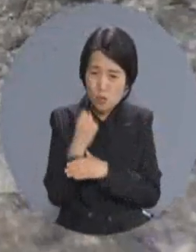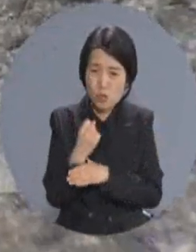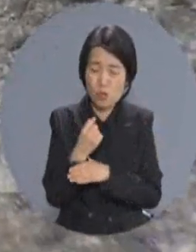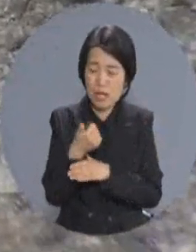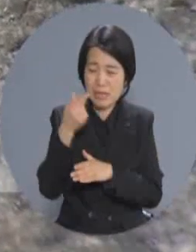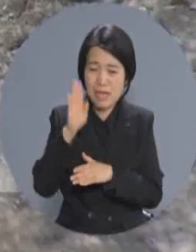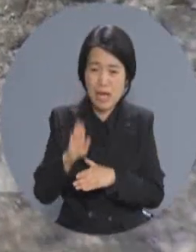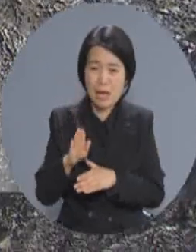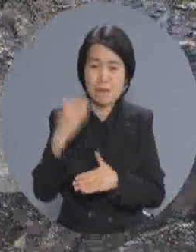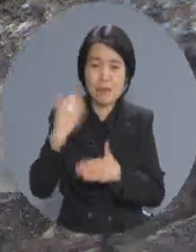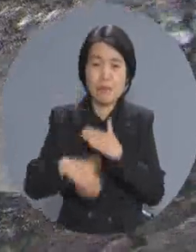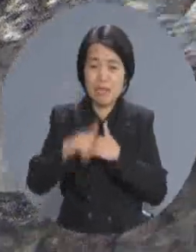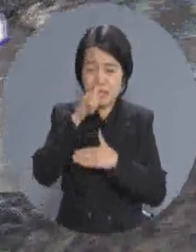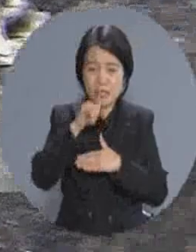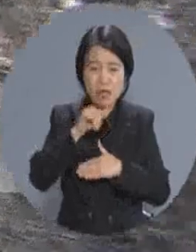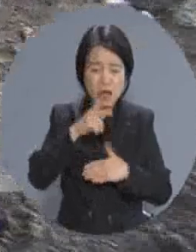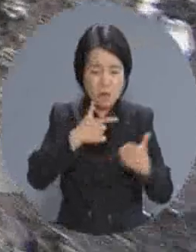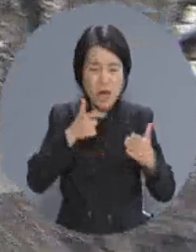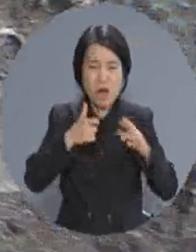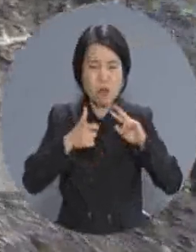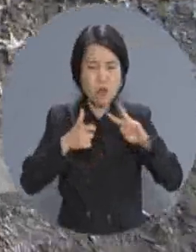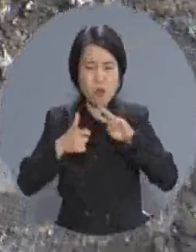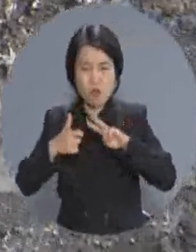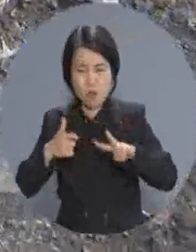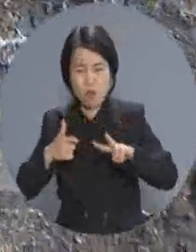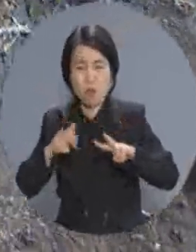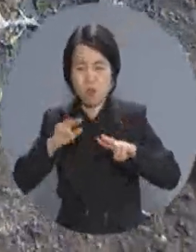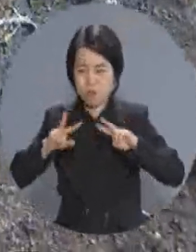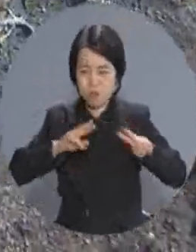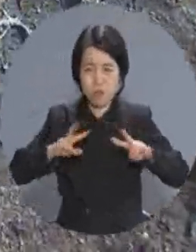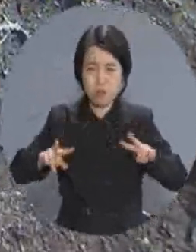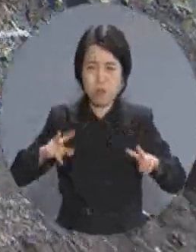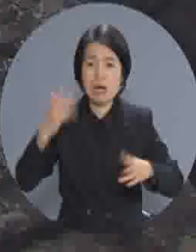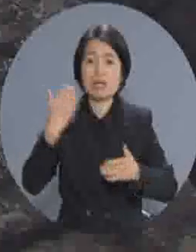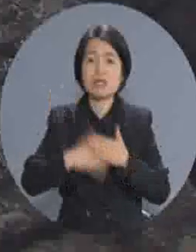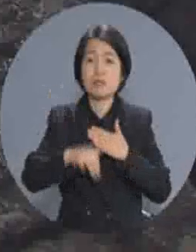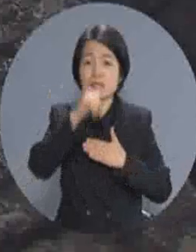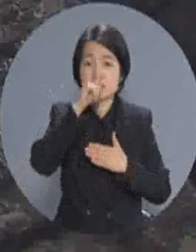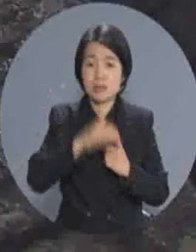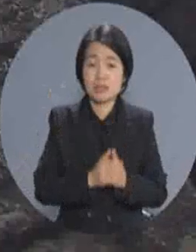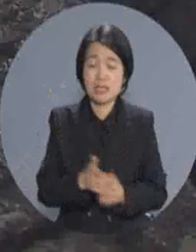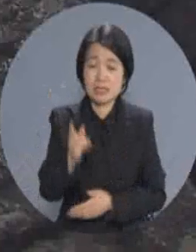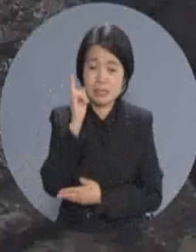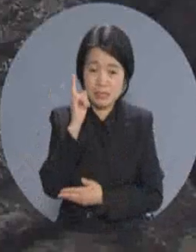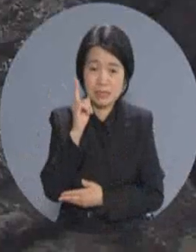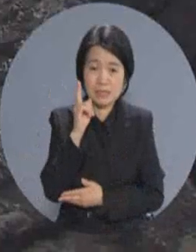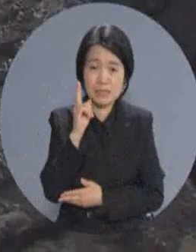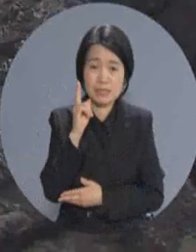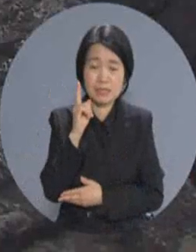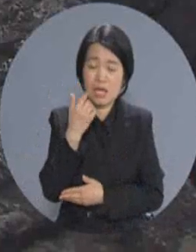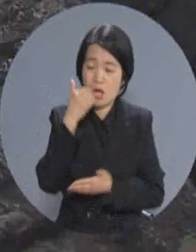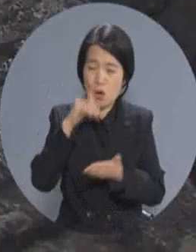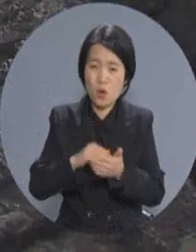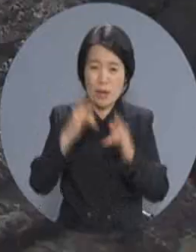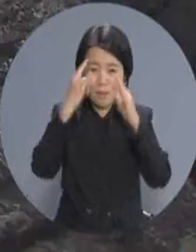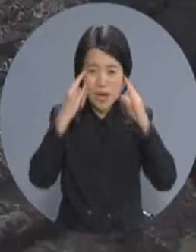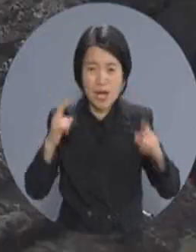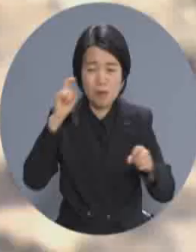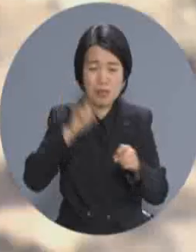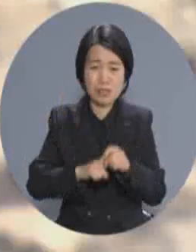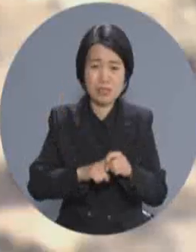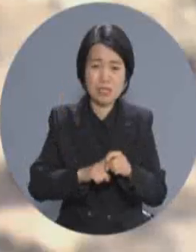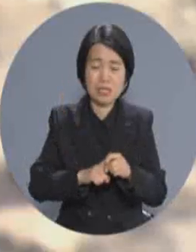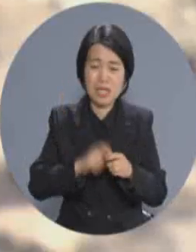납덩어리가 널려있고 총탄을 맞은 것처럼 구멍이 숭숭 뚫렸습니다 낙지객들이 갯바위에 텐트를 치기 위해